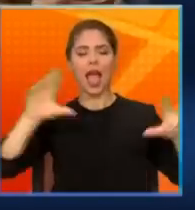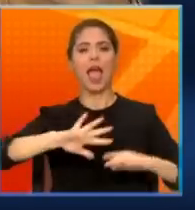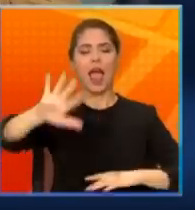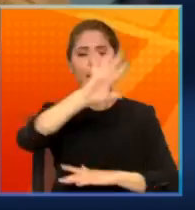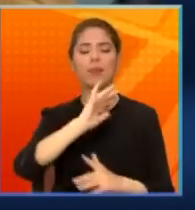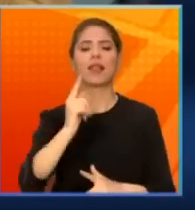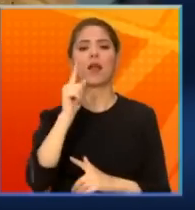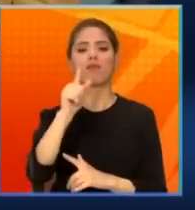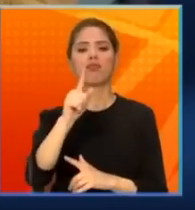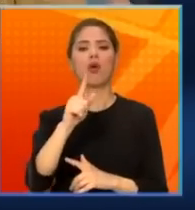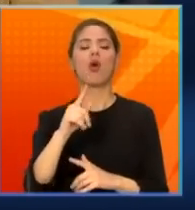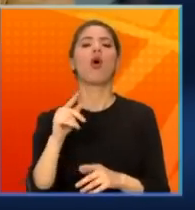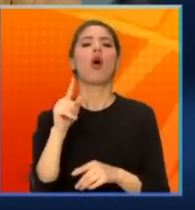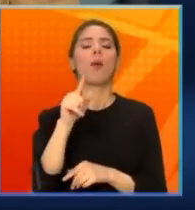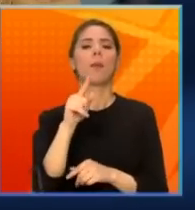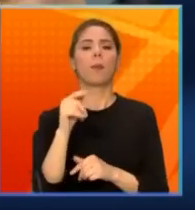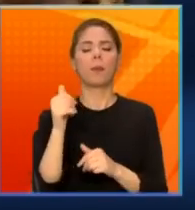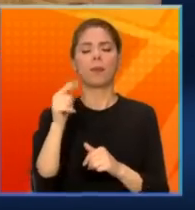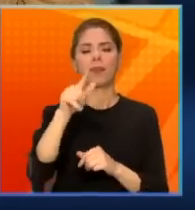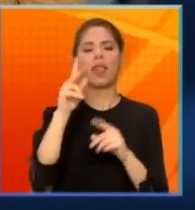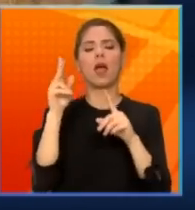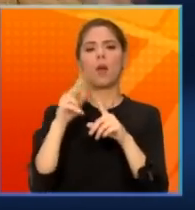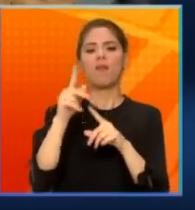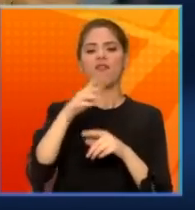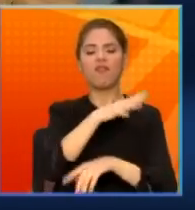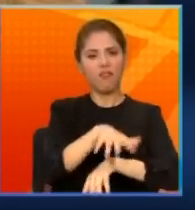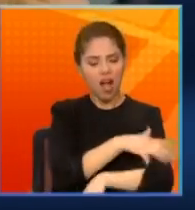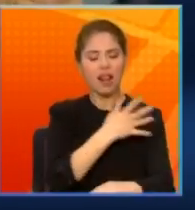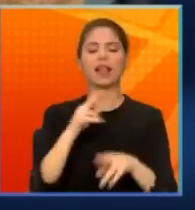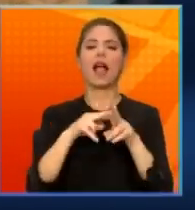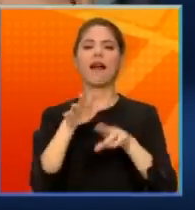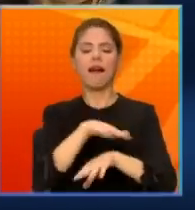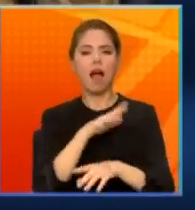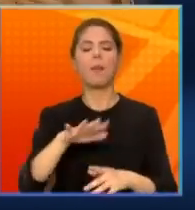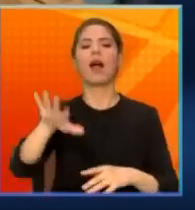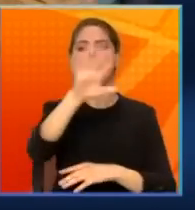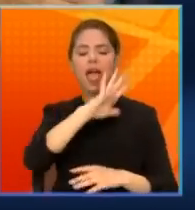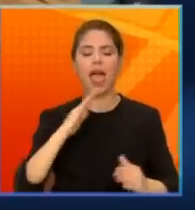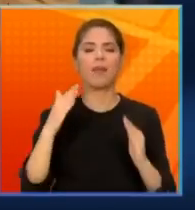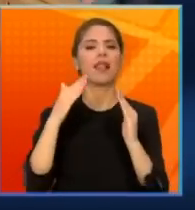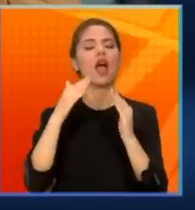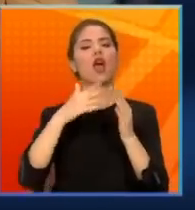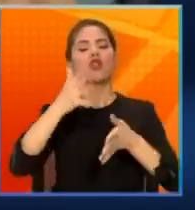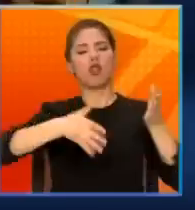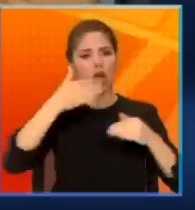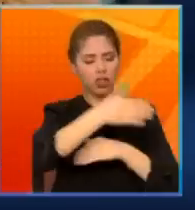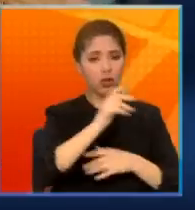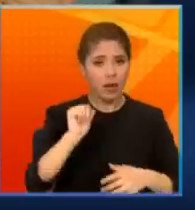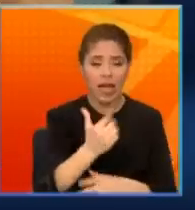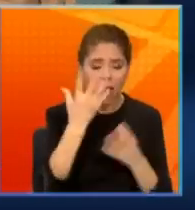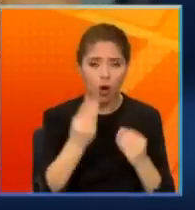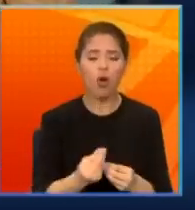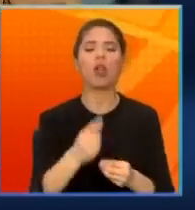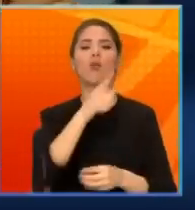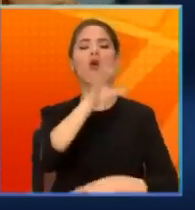talep edenlere kolluk kuvvetleri tarafından ulaştırılacak. Yani valilikler ve kaymakamlıklar eliyle sokağa çıkması gerekenlerin de